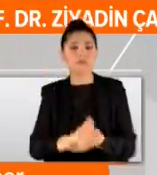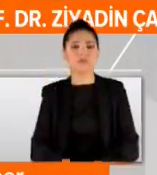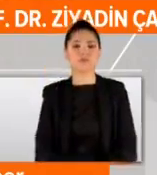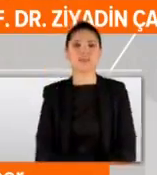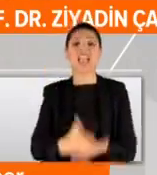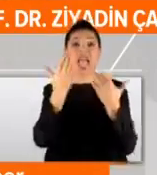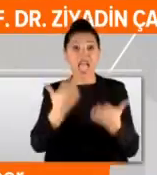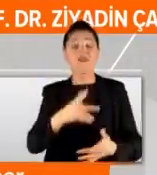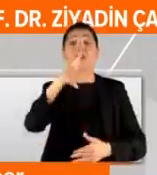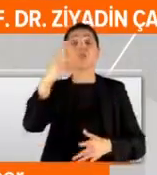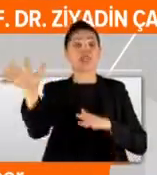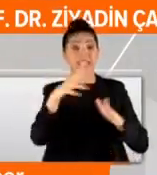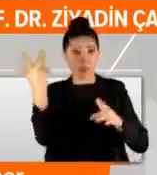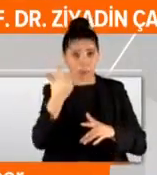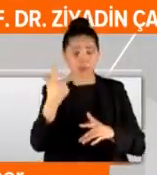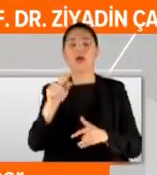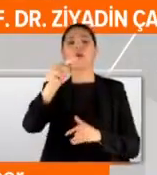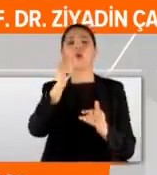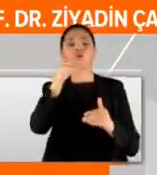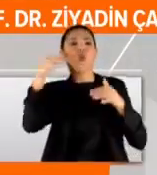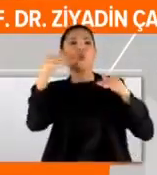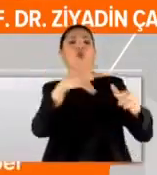Tabii ki. Ne kadar büyük olursa o kadar fazla